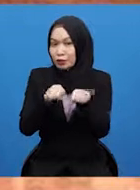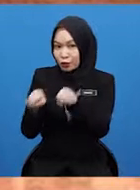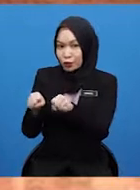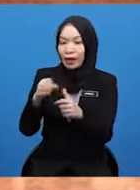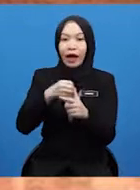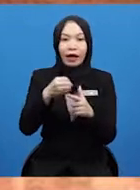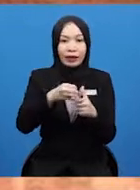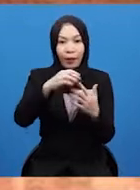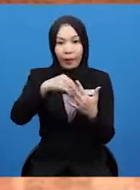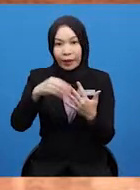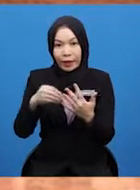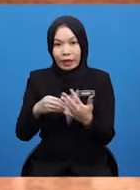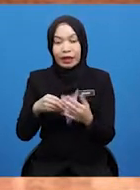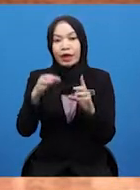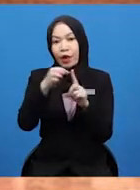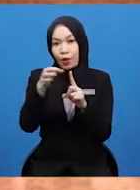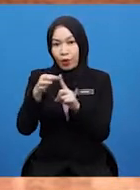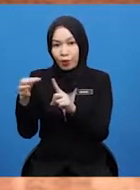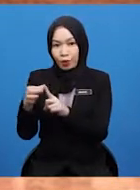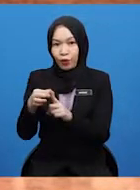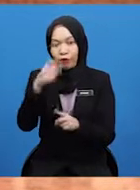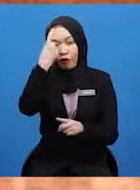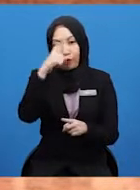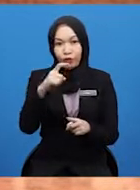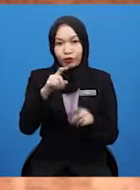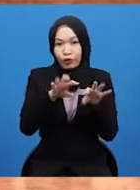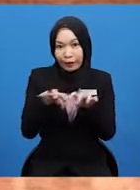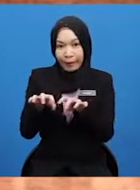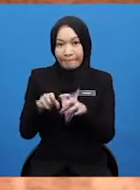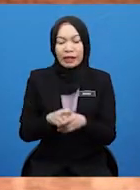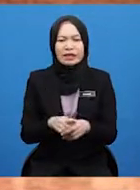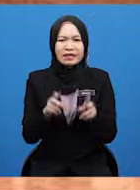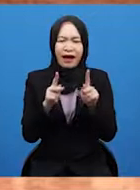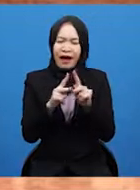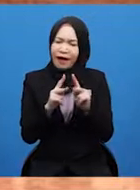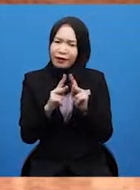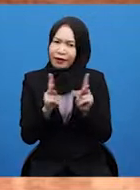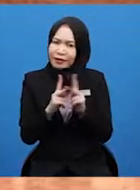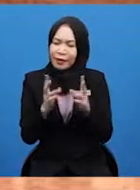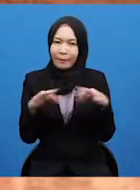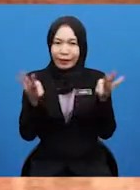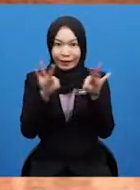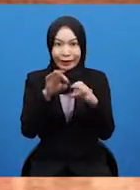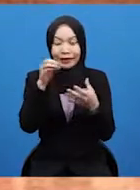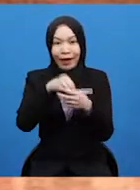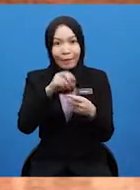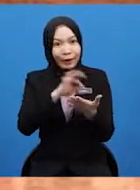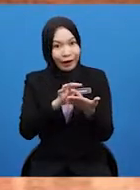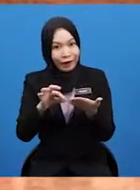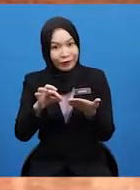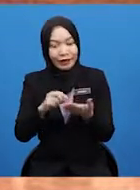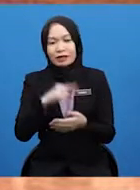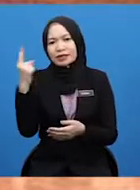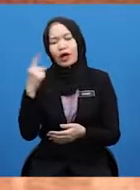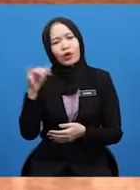muka taip. Tipografi amat penting dalam perekaan grafik kerana kebanyakan rekaan grafik menggunakan muka